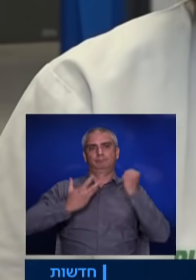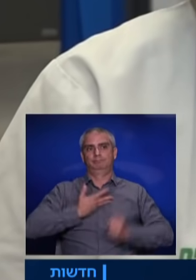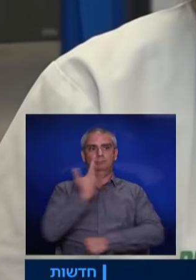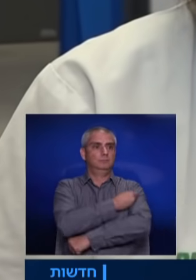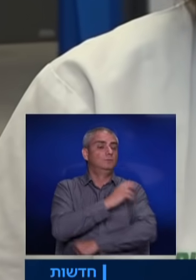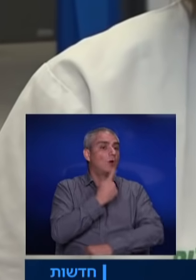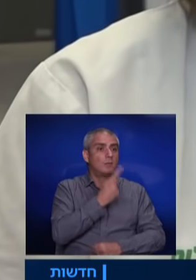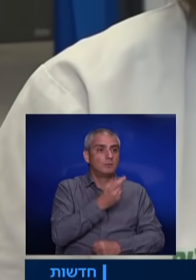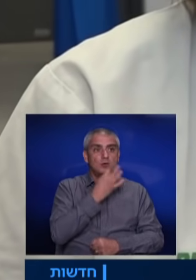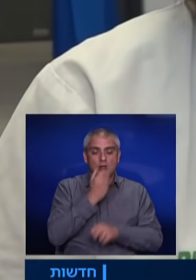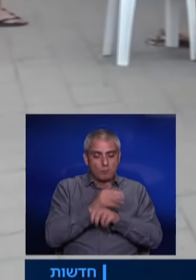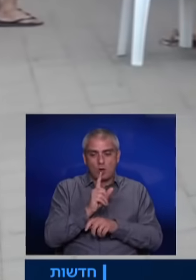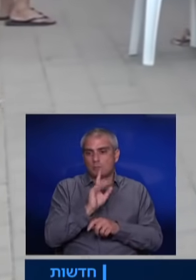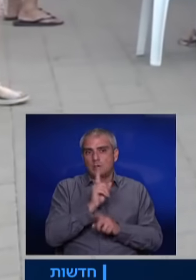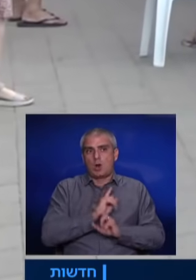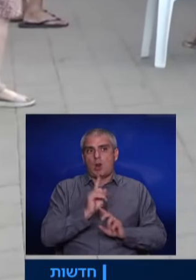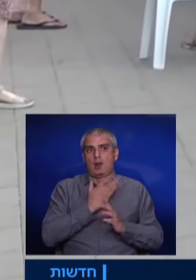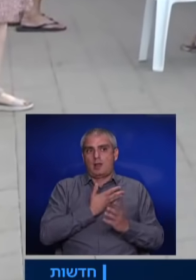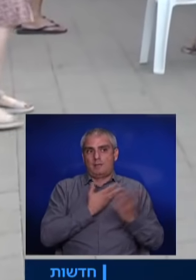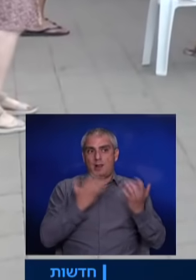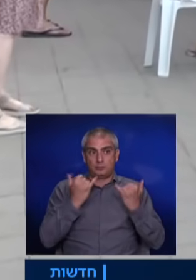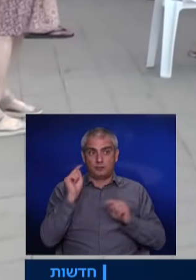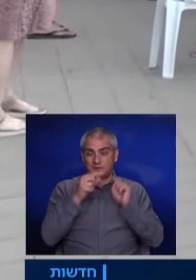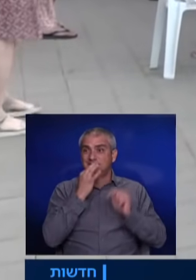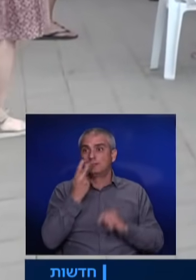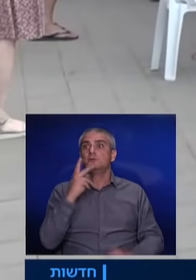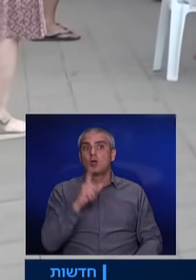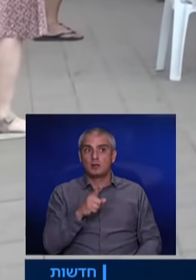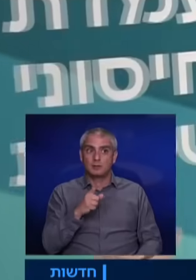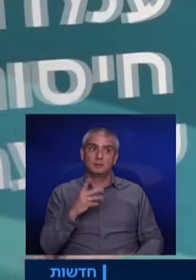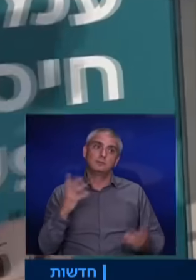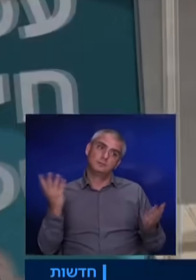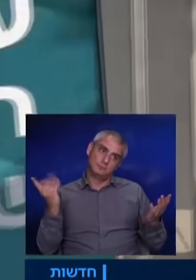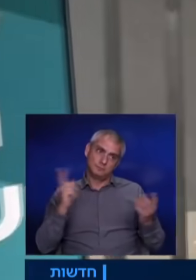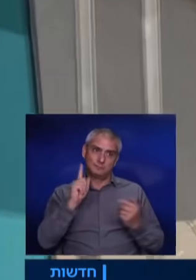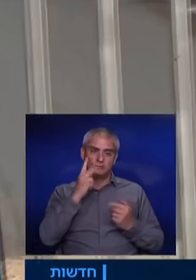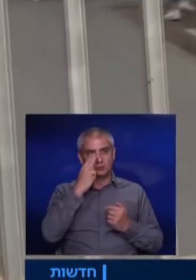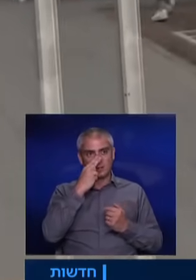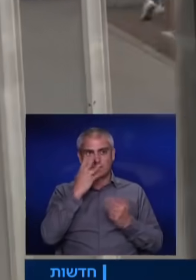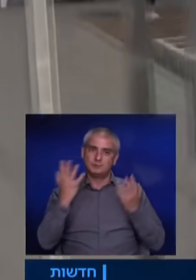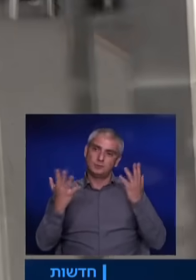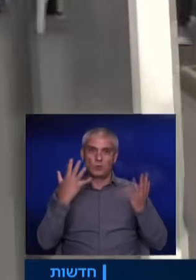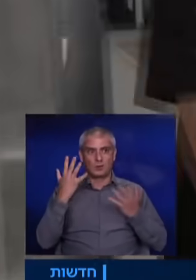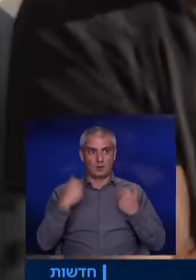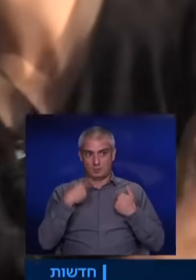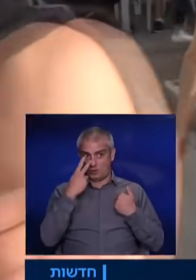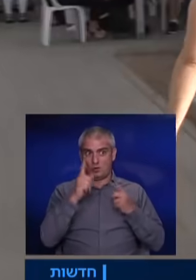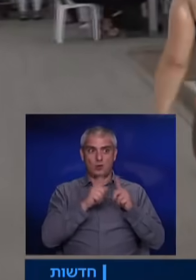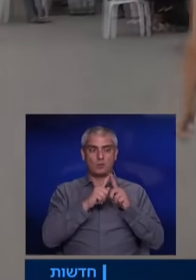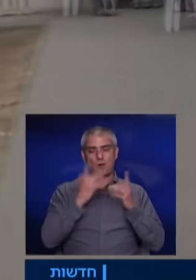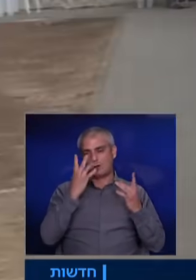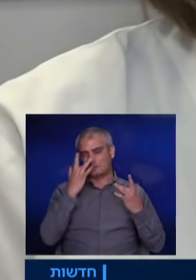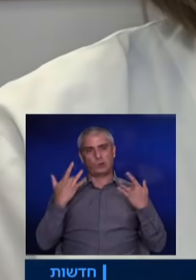אומרים? עדיף מאוחר מאשר בכלל. לא. עכשיו מגיעים יותר הצעירים, אלה שניסו, אני רואה את זה כאילו